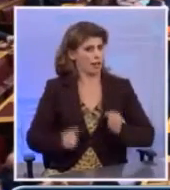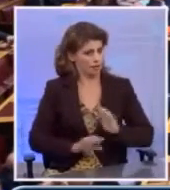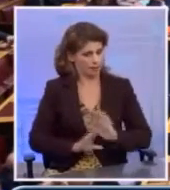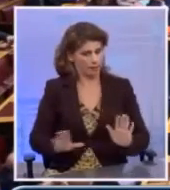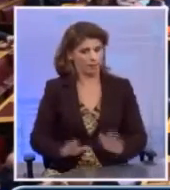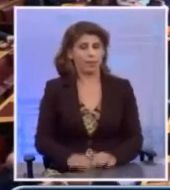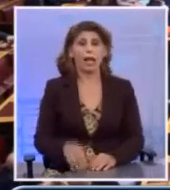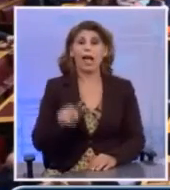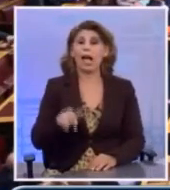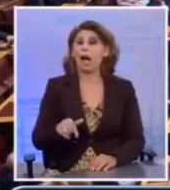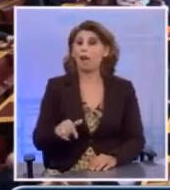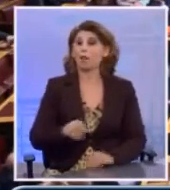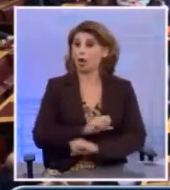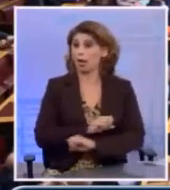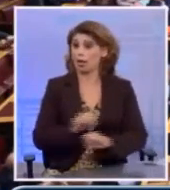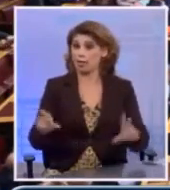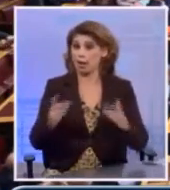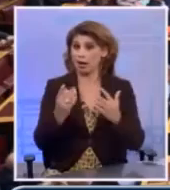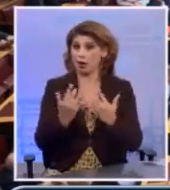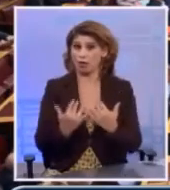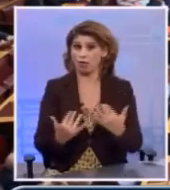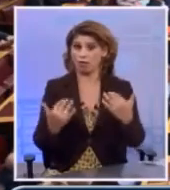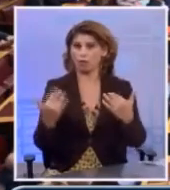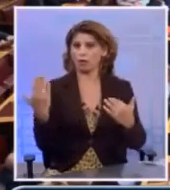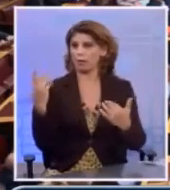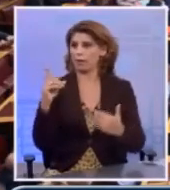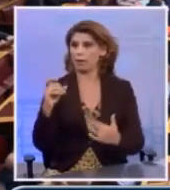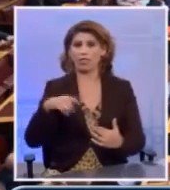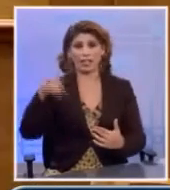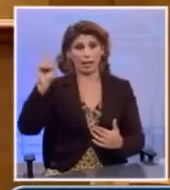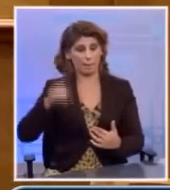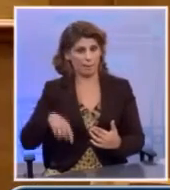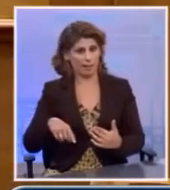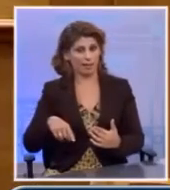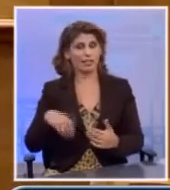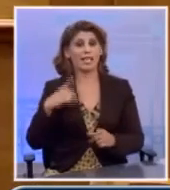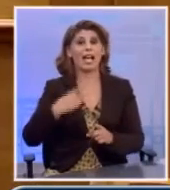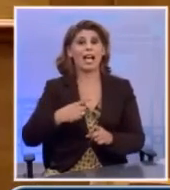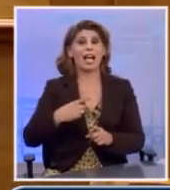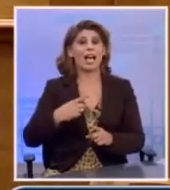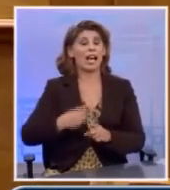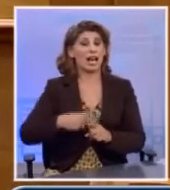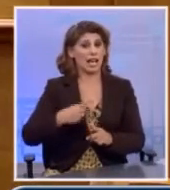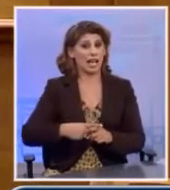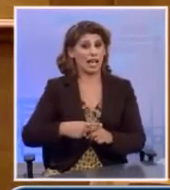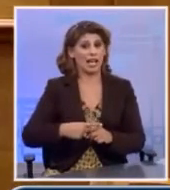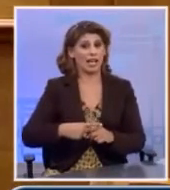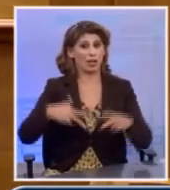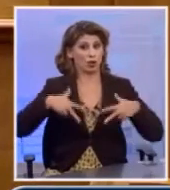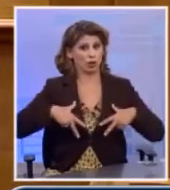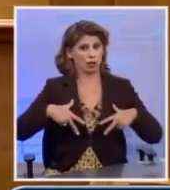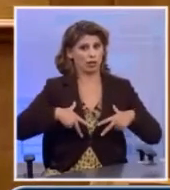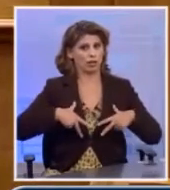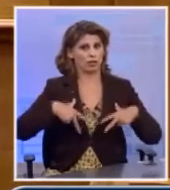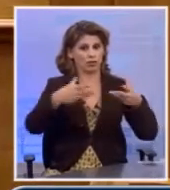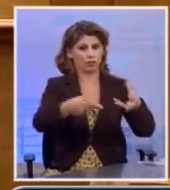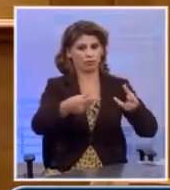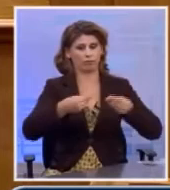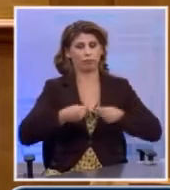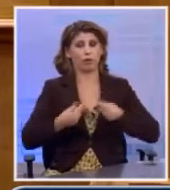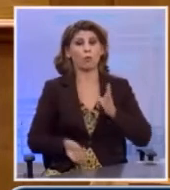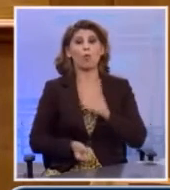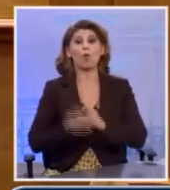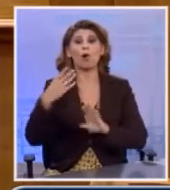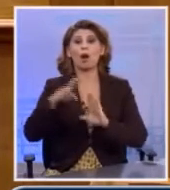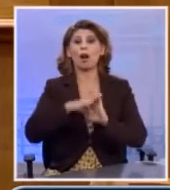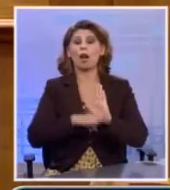Σώμα ότι μόλις πριν από 10 ημέρες οι ελληνικές αρχές παρέλαβαν νέα λίστα από τις αρχές